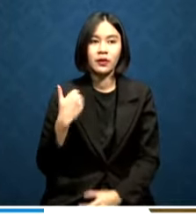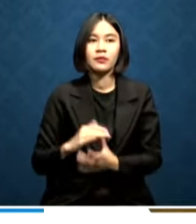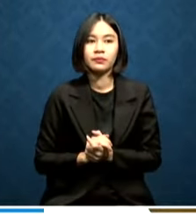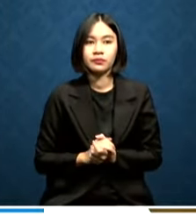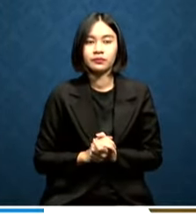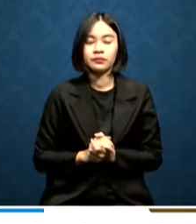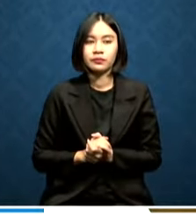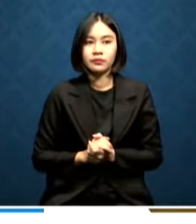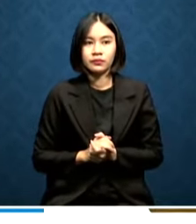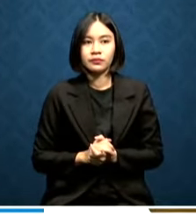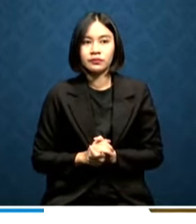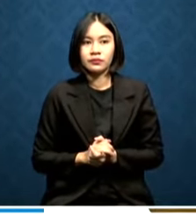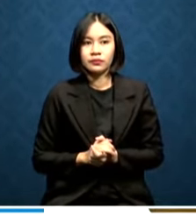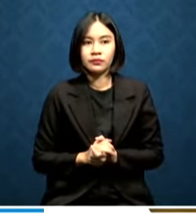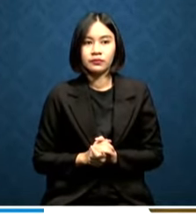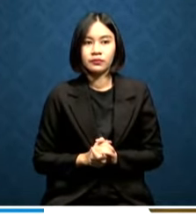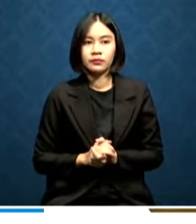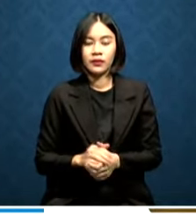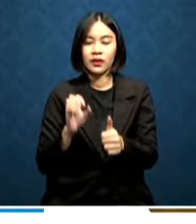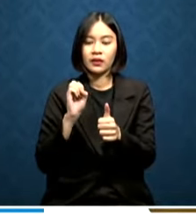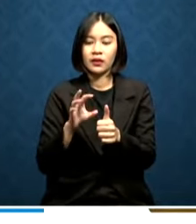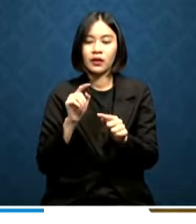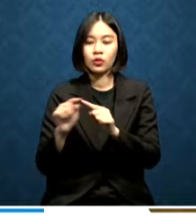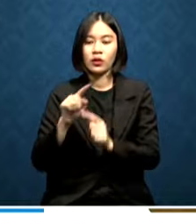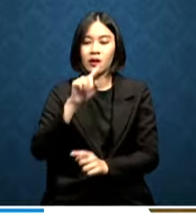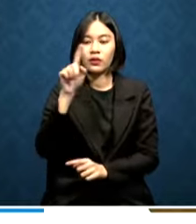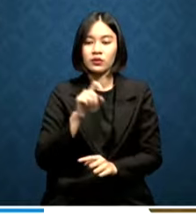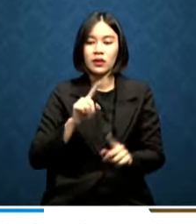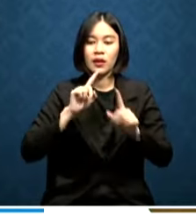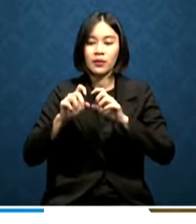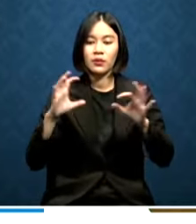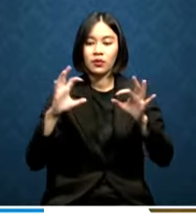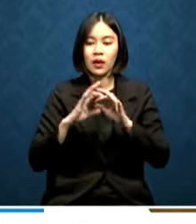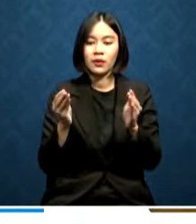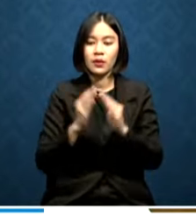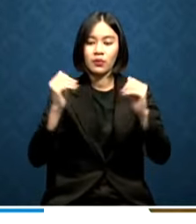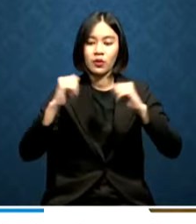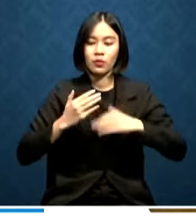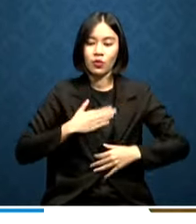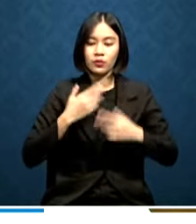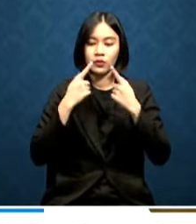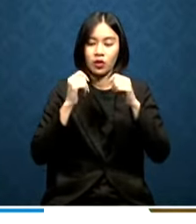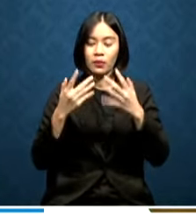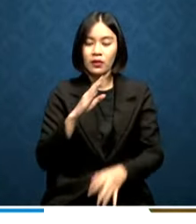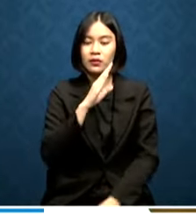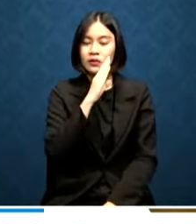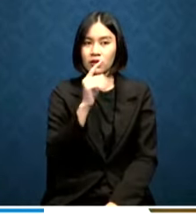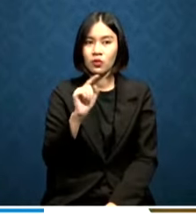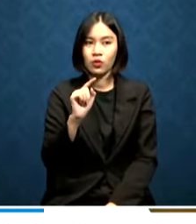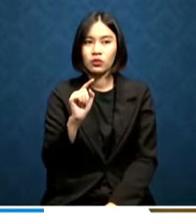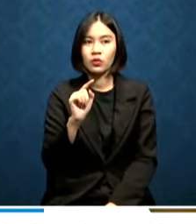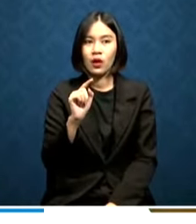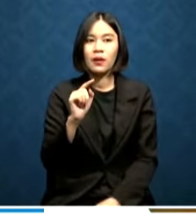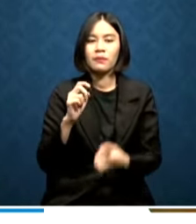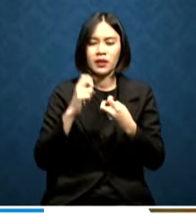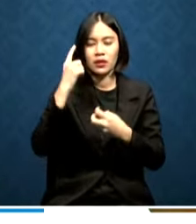ยฝ่ายที่เห็นด้วยไม่เห็นด้วยส่วนข้อเสนอแนะเรื่องคำถามประชามติเนี่ยผมได้ตอบไปแล้วว่าขณะนี้เราคิดว่าถ้าเราเว้นมันจะมีปัญหาอื่น